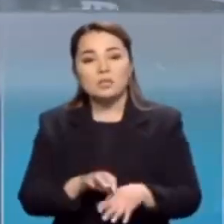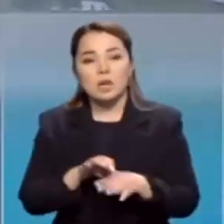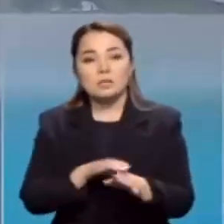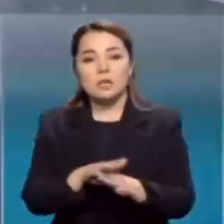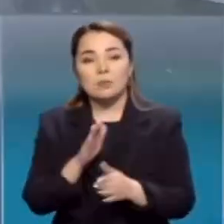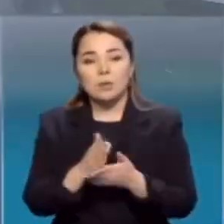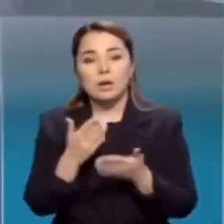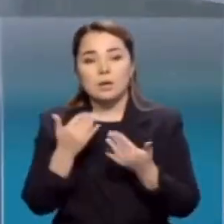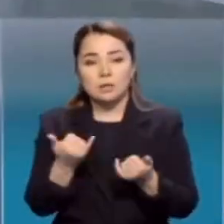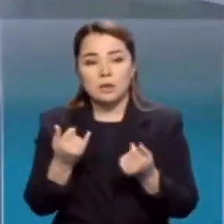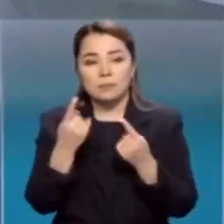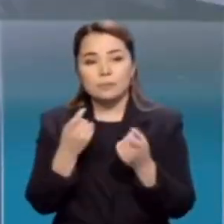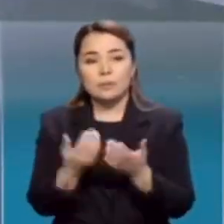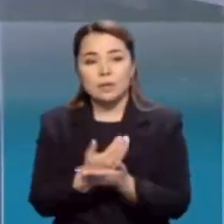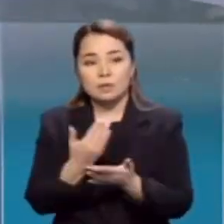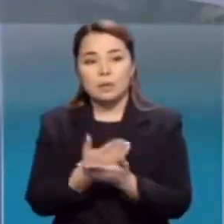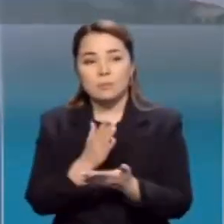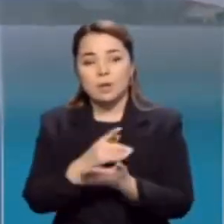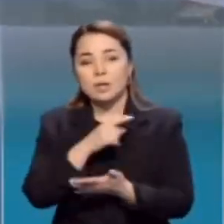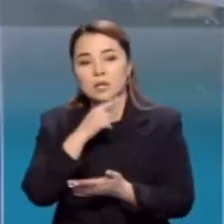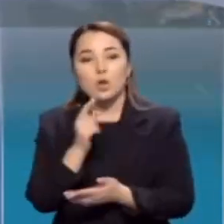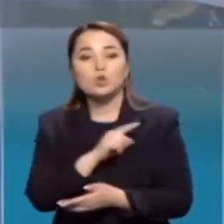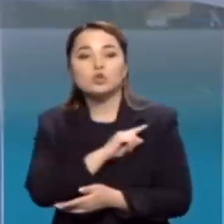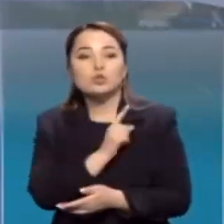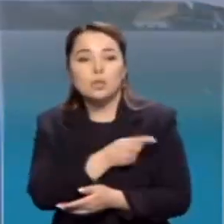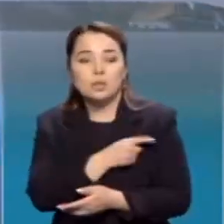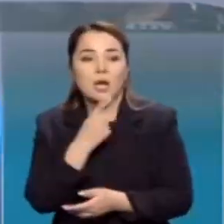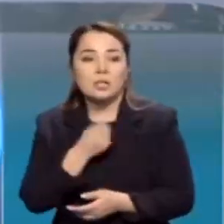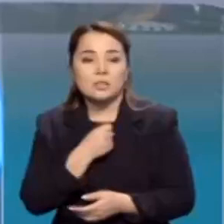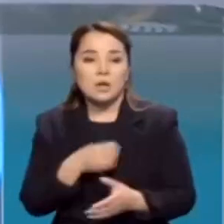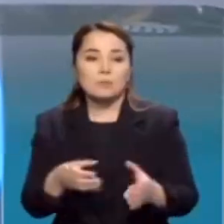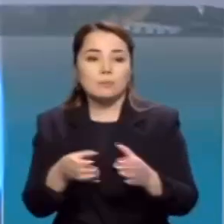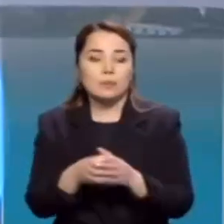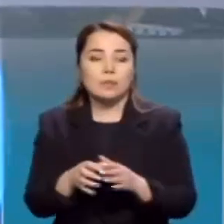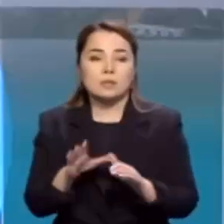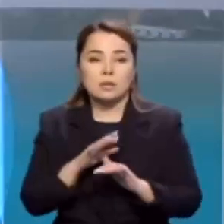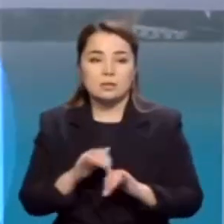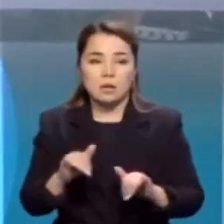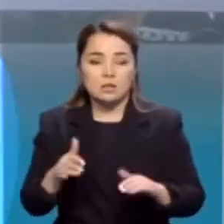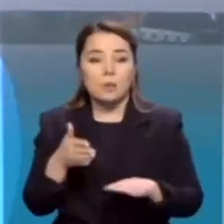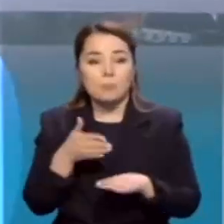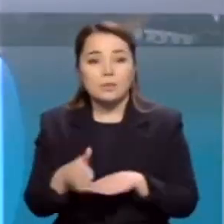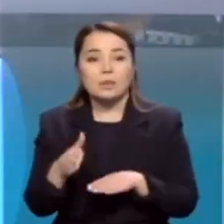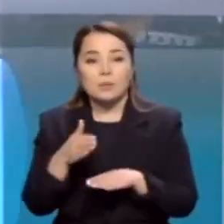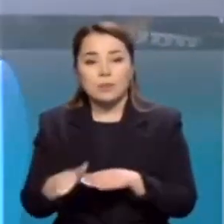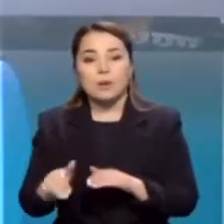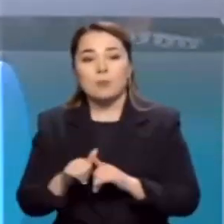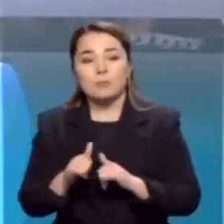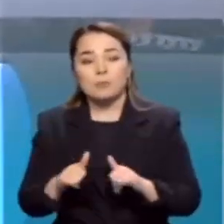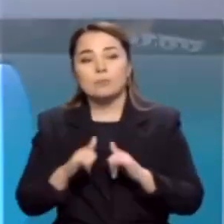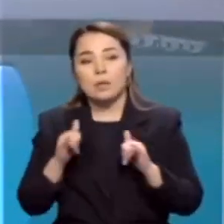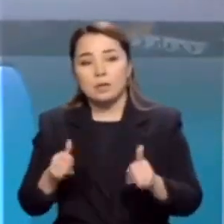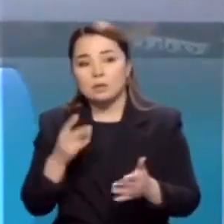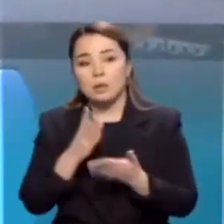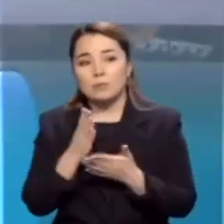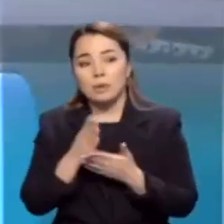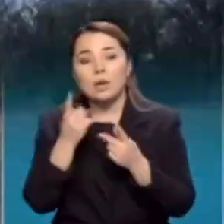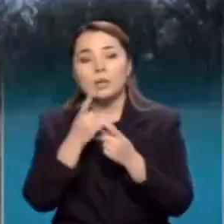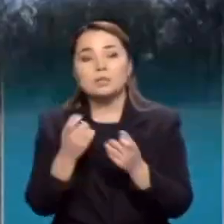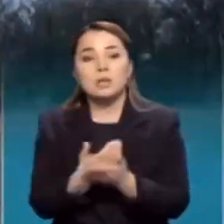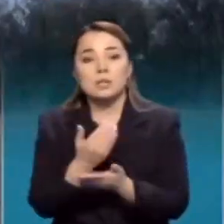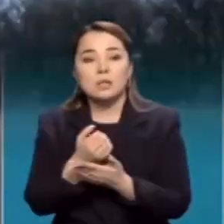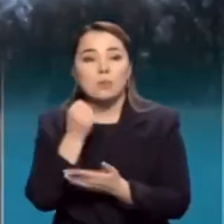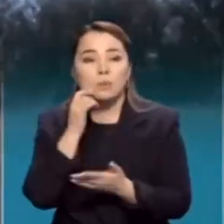BBC-дің дерегіне сай, мұнда Ресей күштері жергілікті әскерді ығыстырып бірте-бірте басымдық танытып келеді. Бұл ақпаратқа